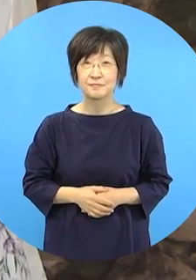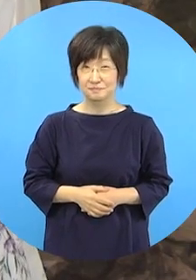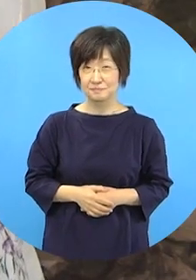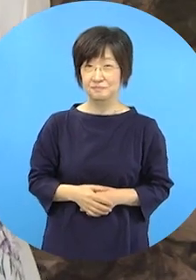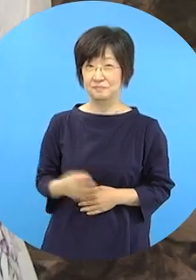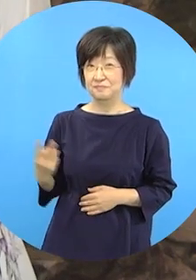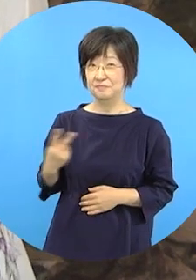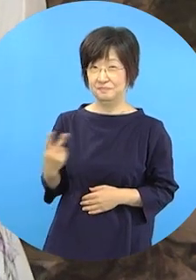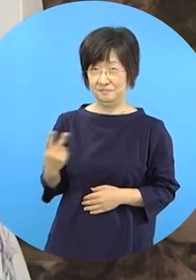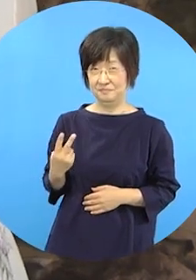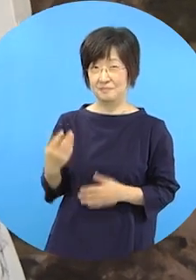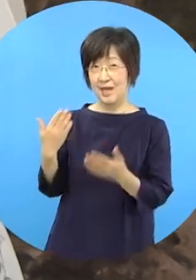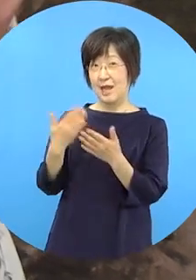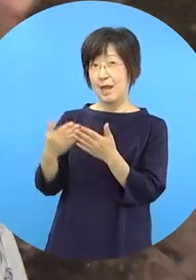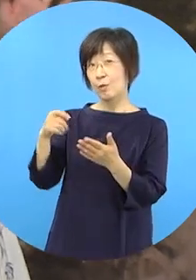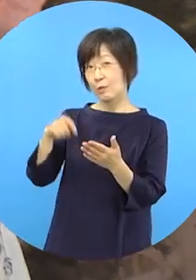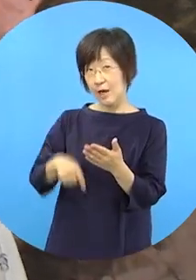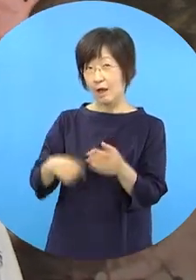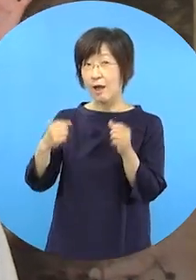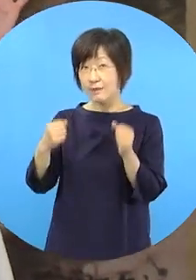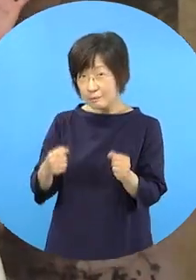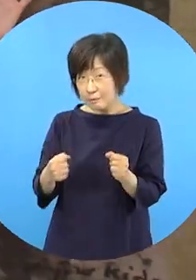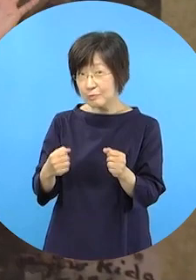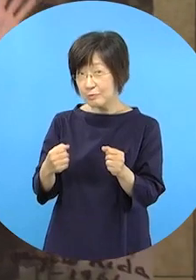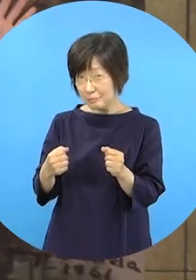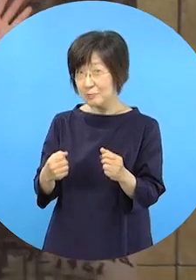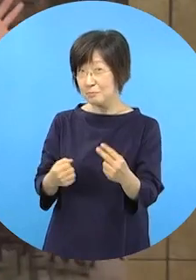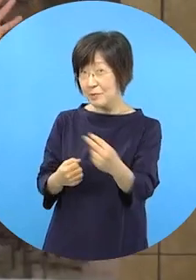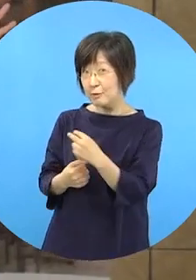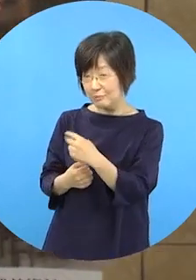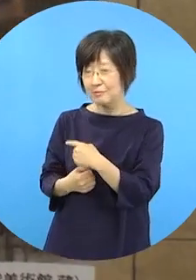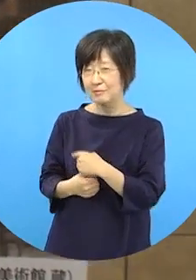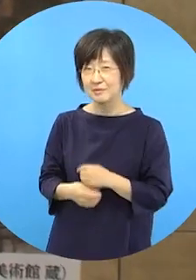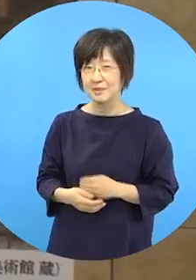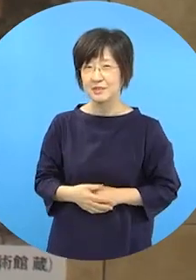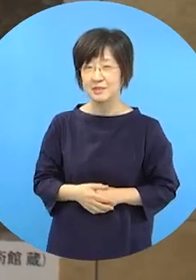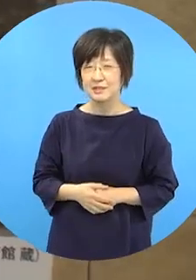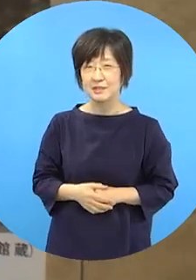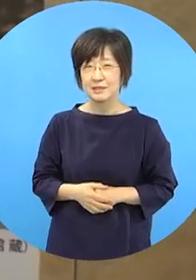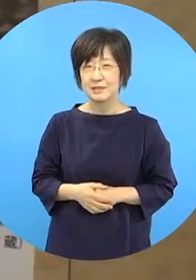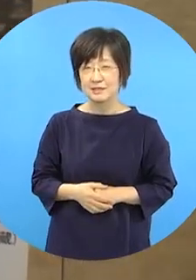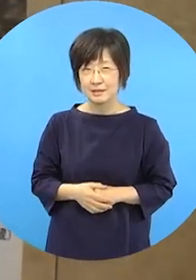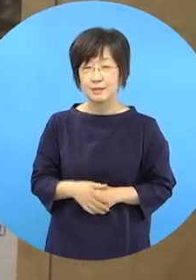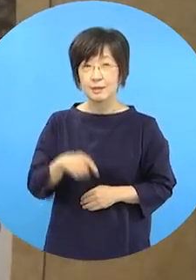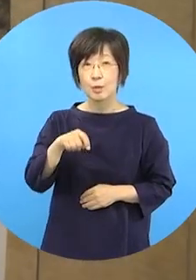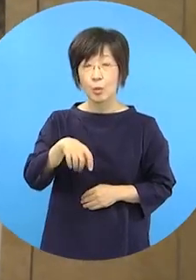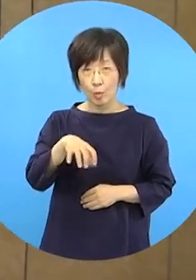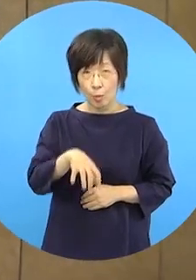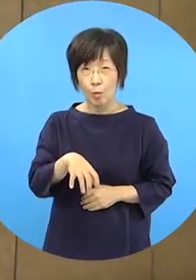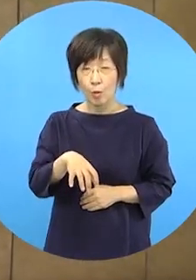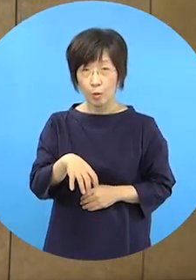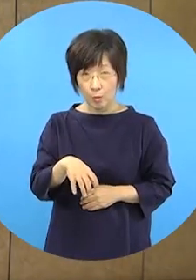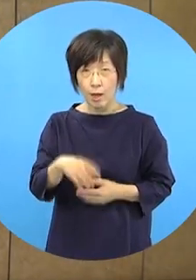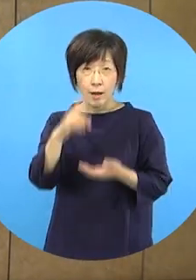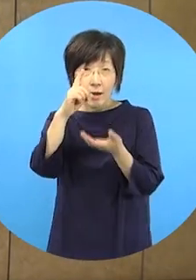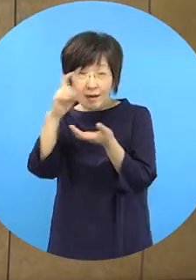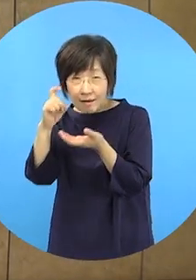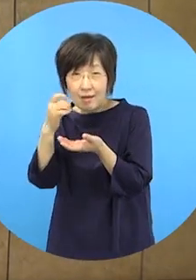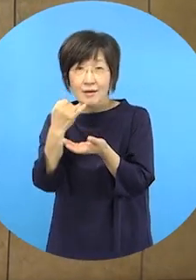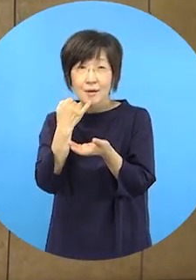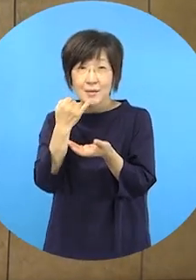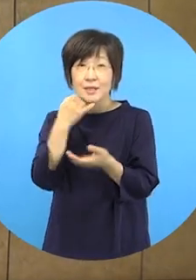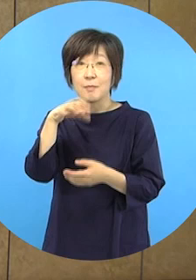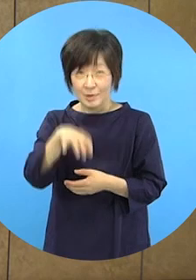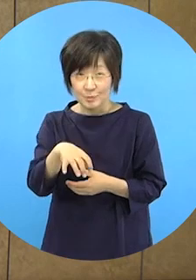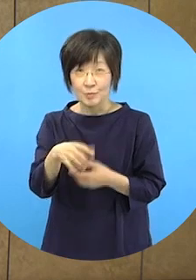私たち絵の中に入ってるかのように見えてますか。さあ、こちらは撮影が可能な場所なんだそうですね。